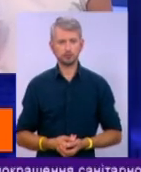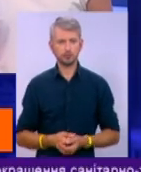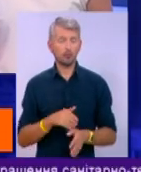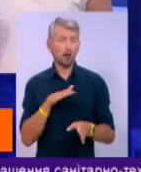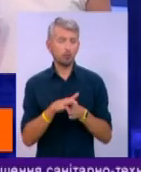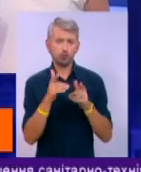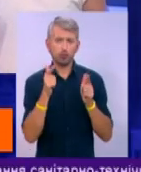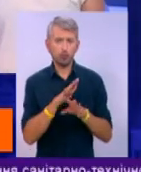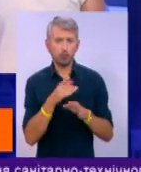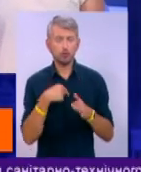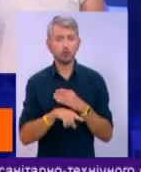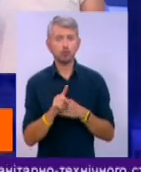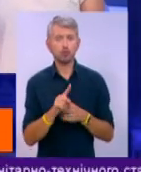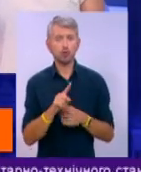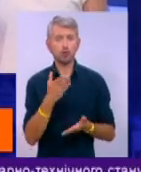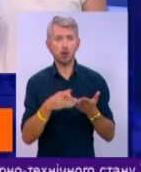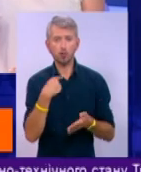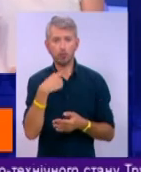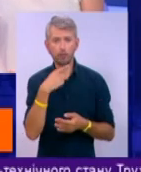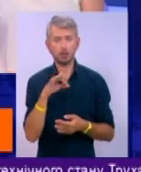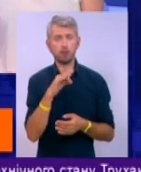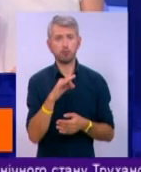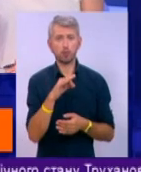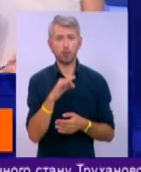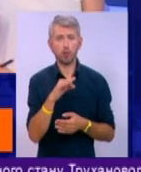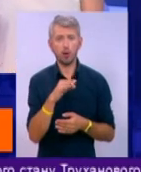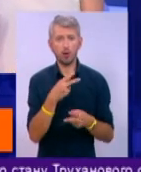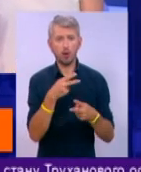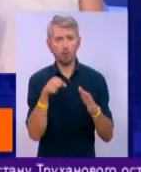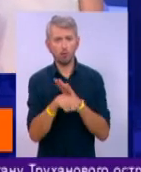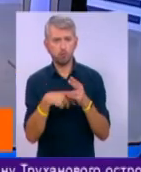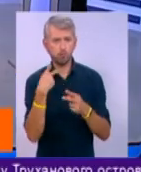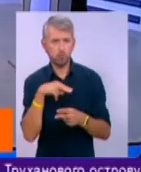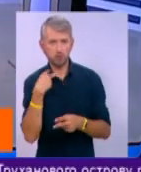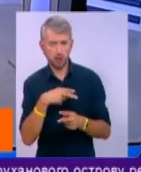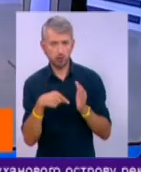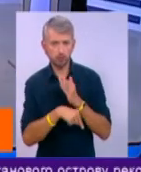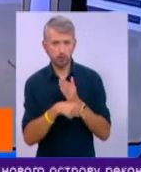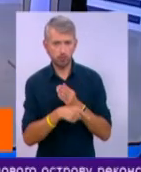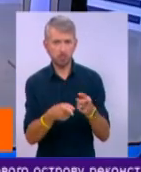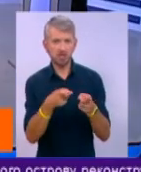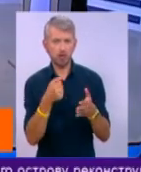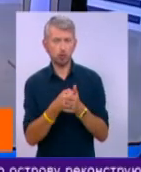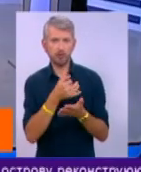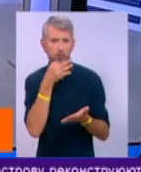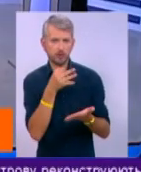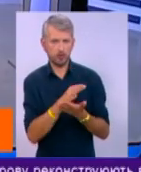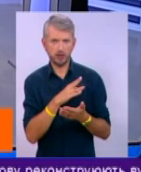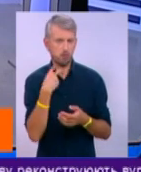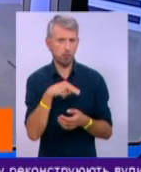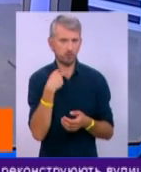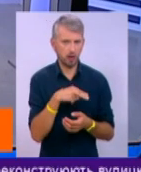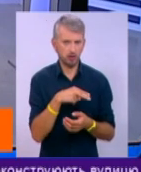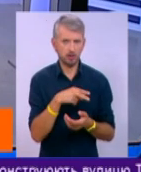Абсолютно не погоджуюсь, тому що якщо мова йде про посадки корупціонерів, про притягнення до відповідальності, навіть на посадки, тому що не